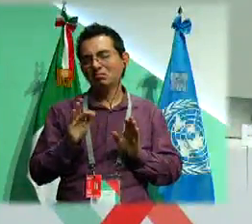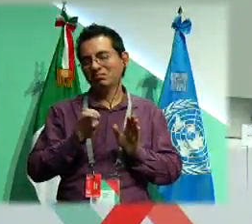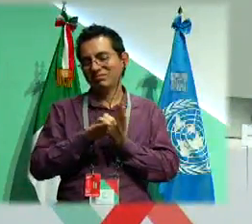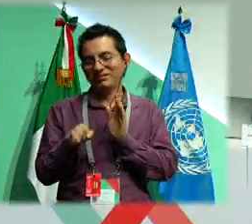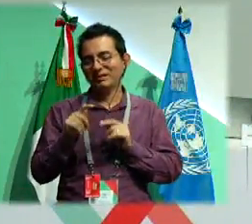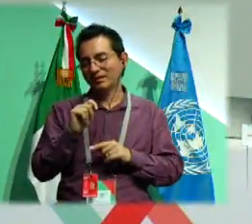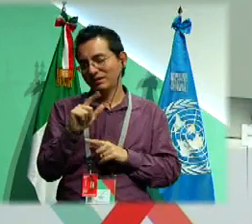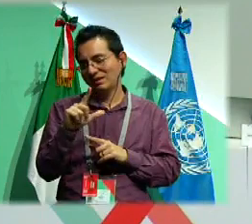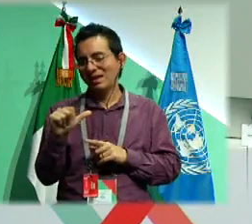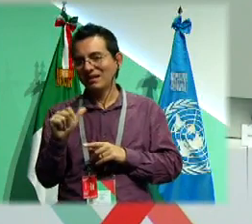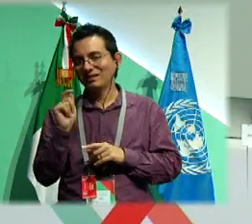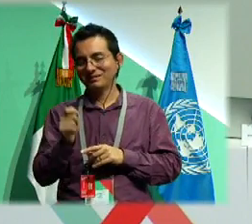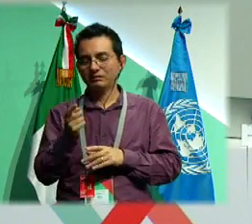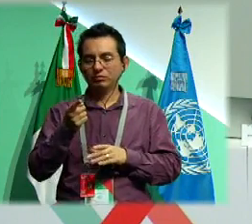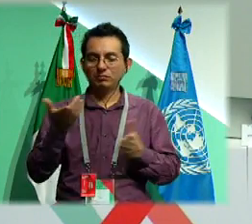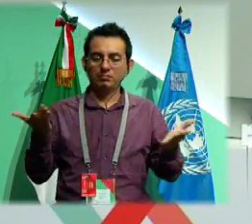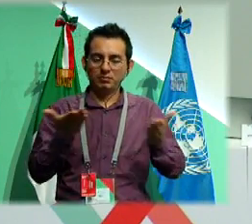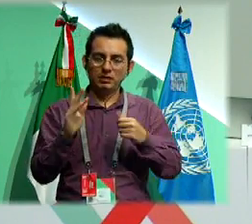plus simples.